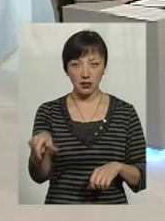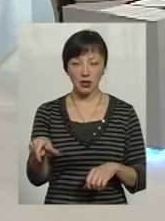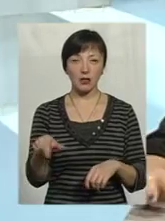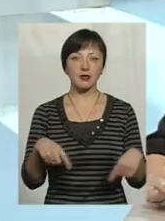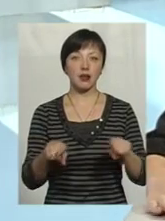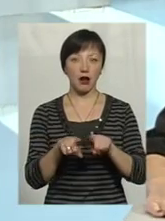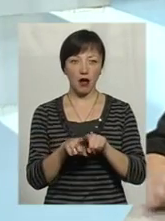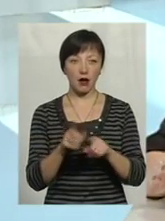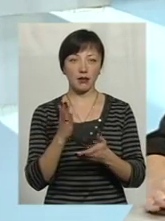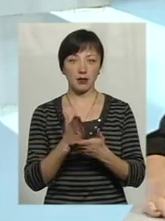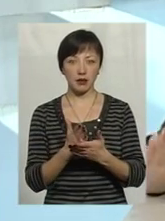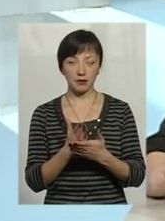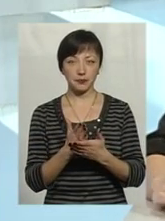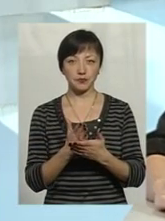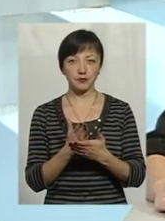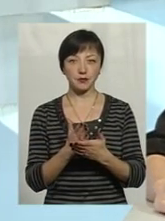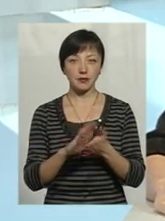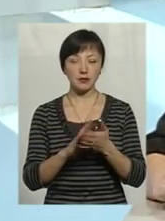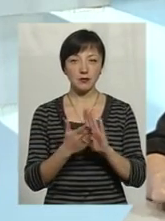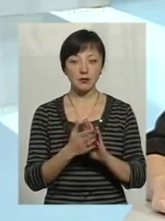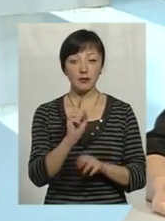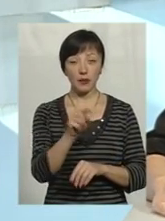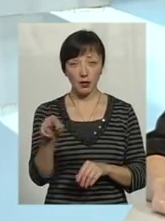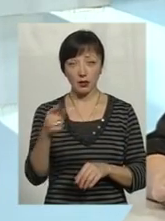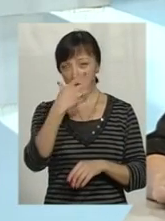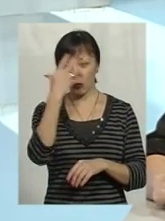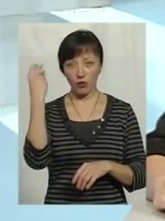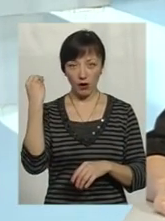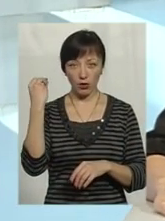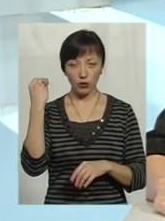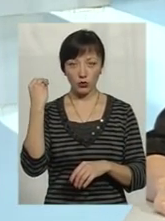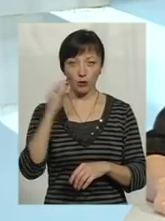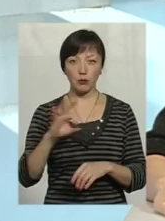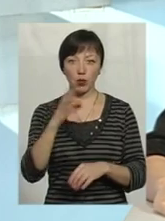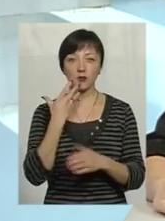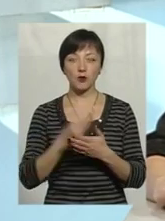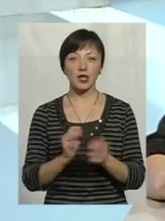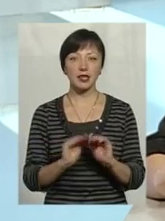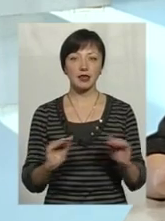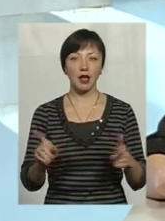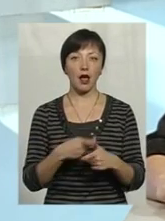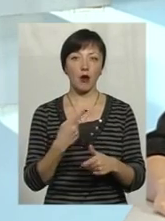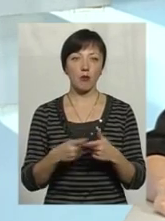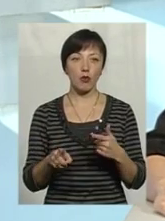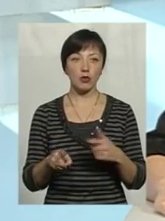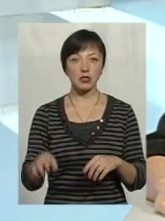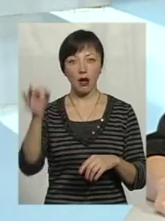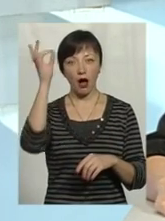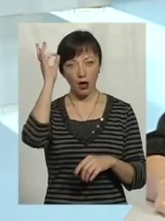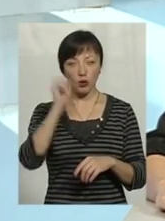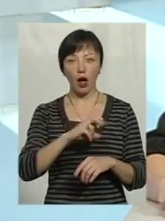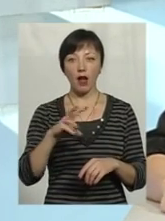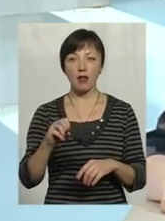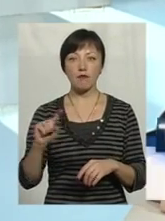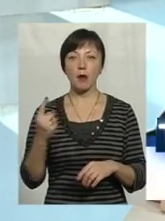випрацювалася така тенденція, що вони забувають про своїх дітей або згадують, але